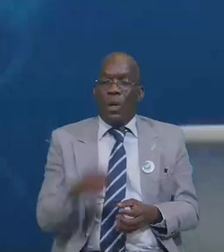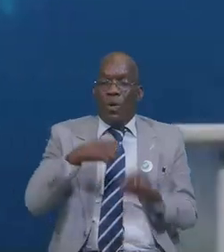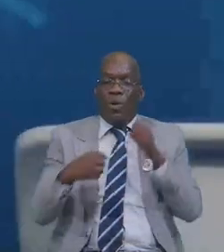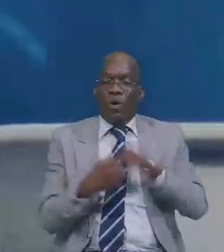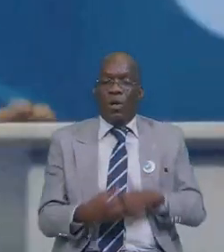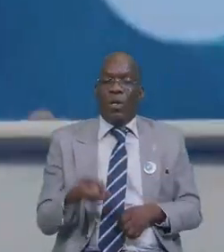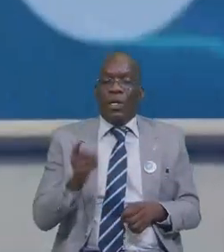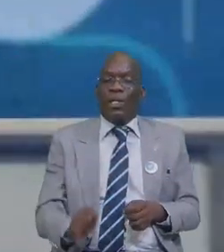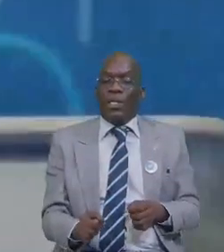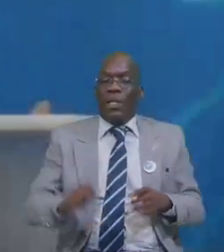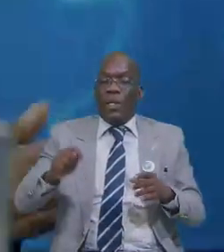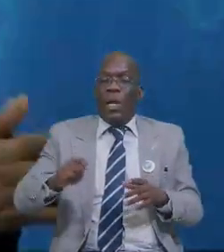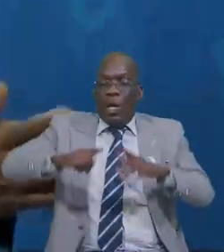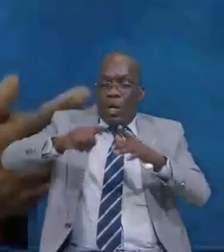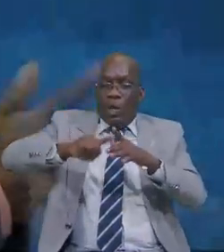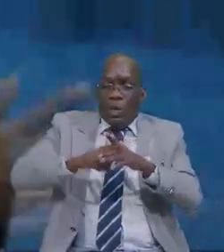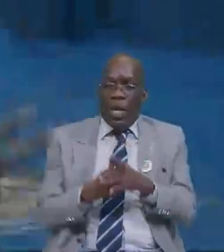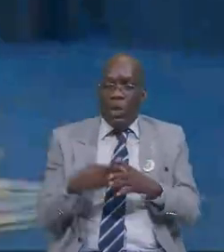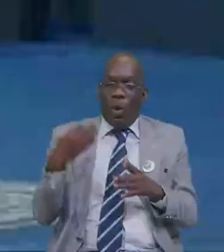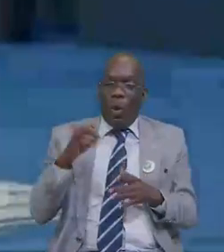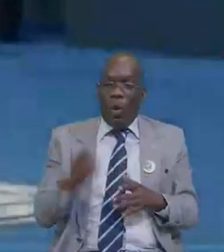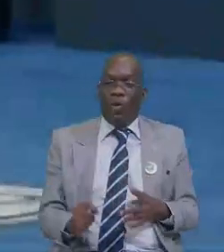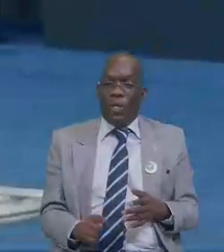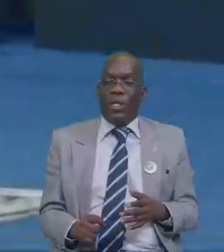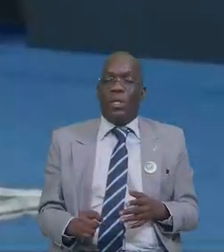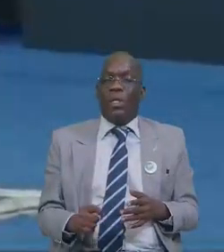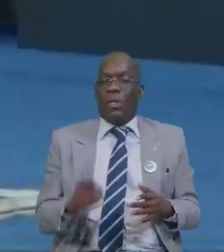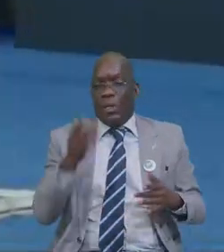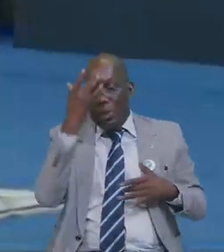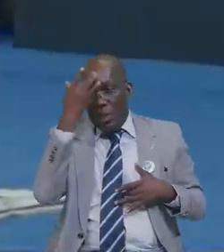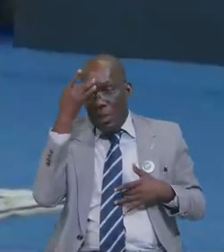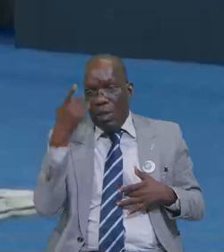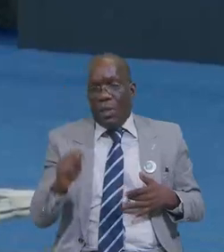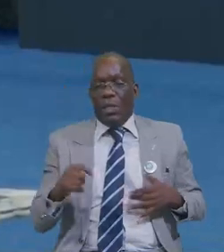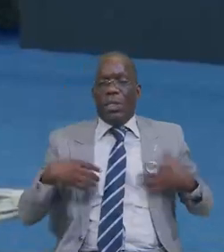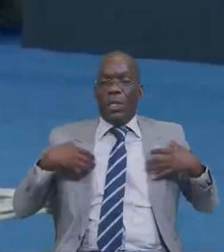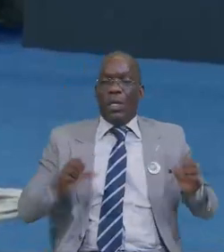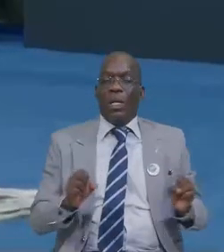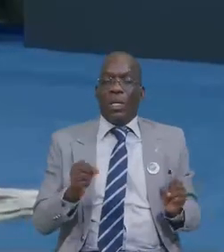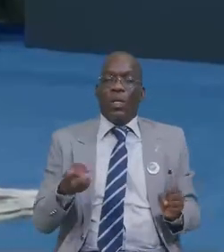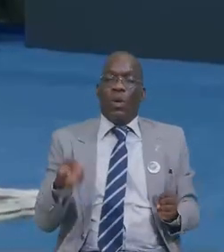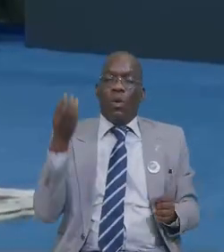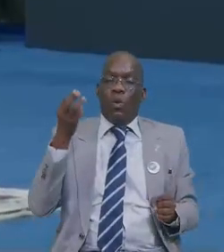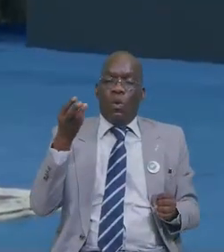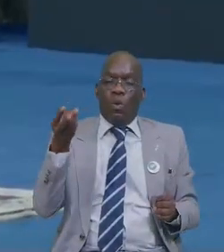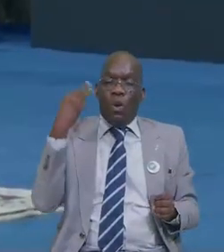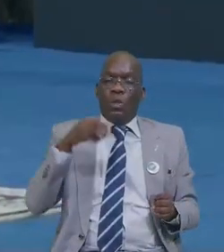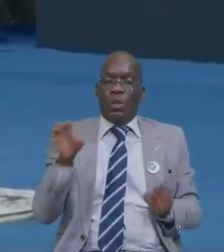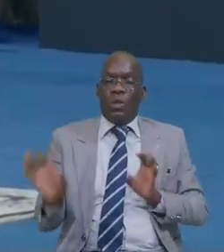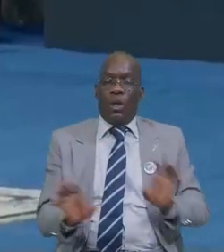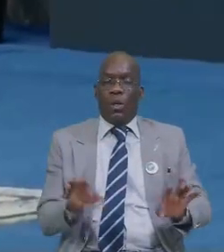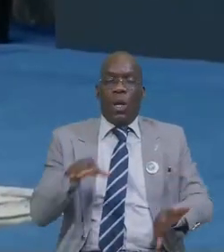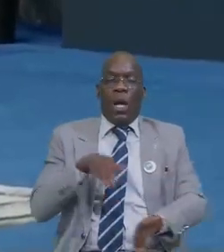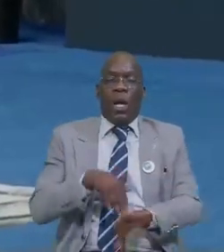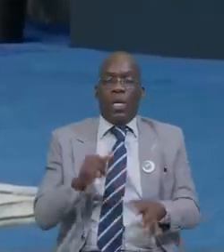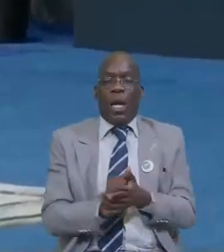du problème, la source même de l'infirmité. La guérison était accomplie